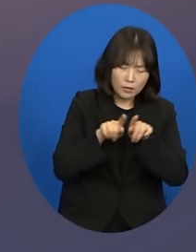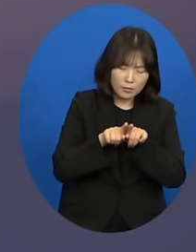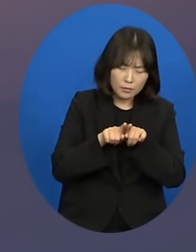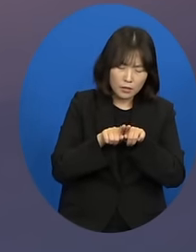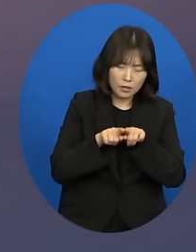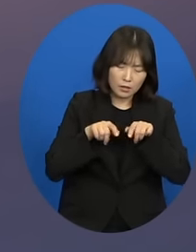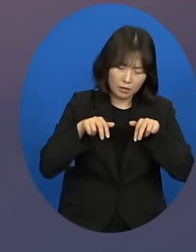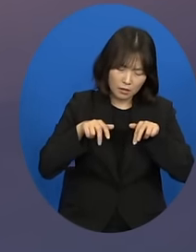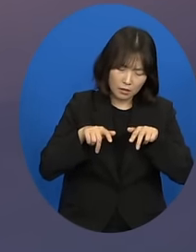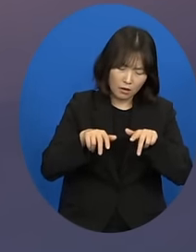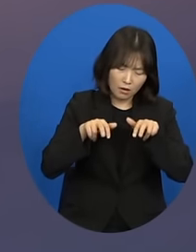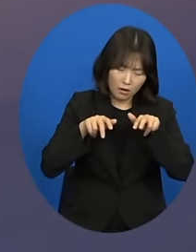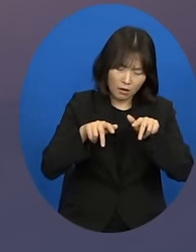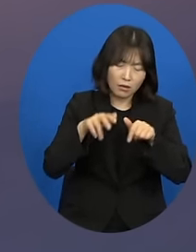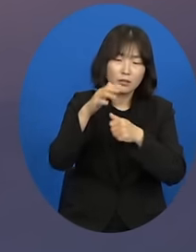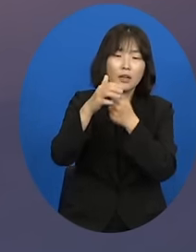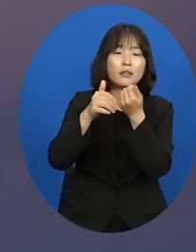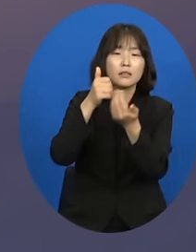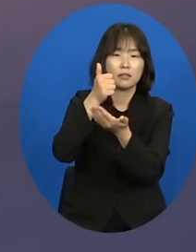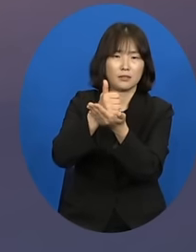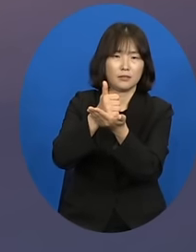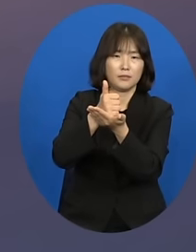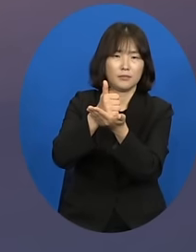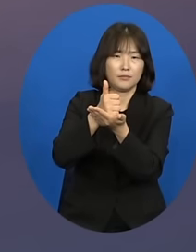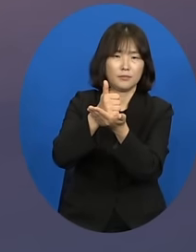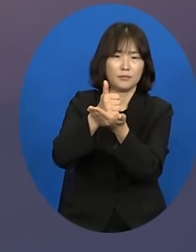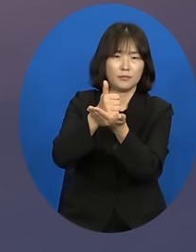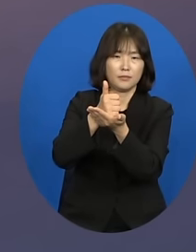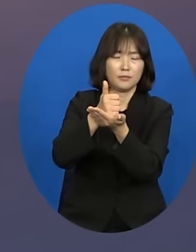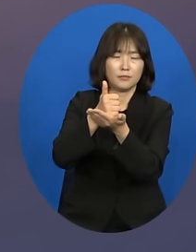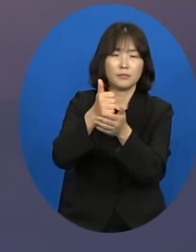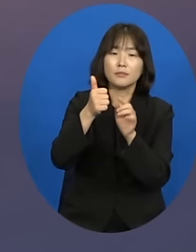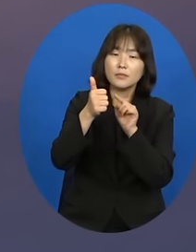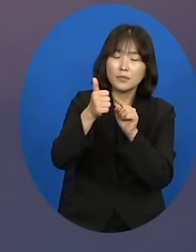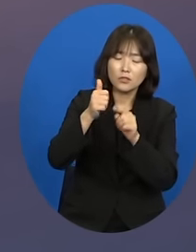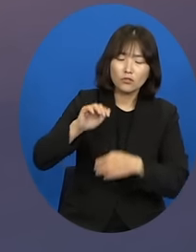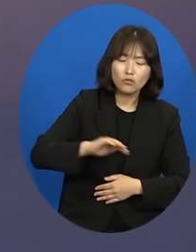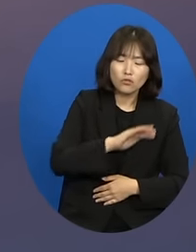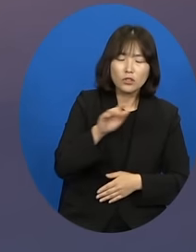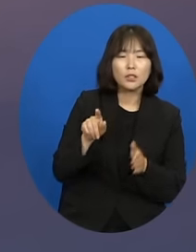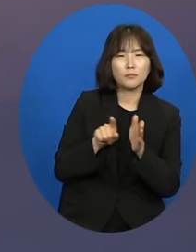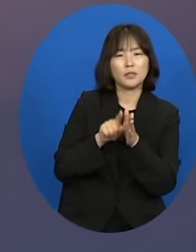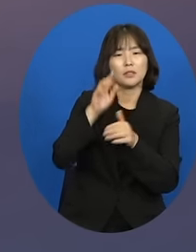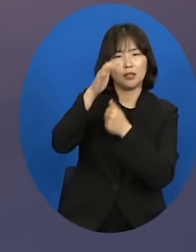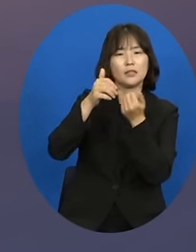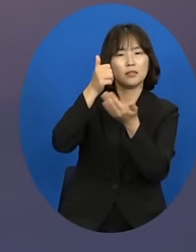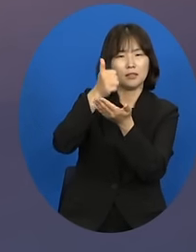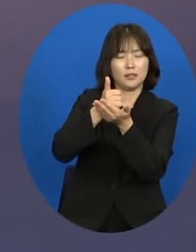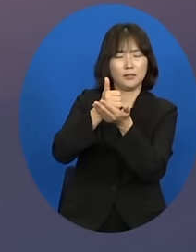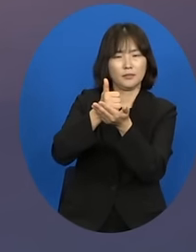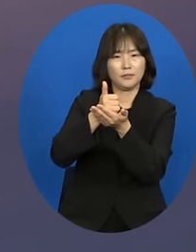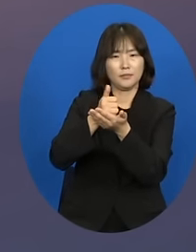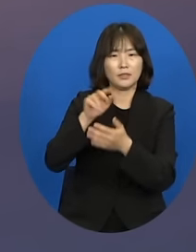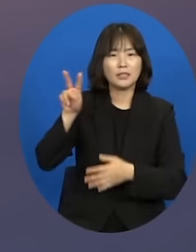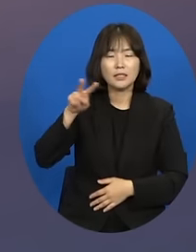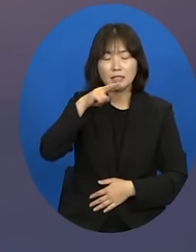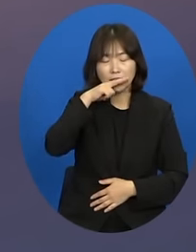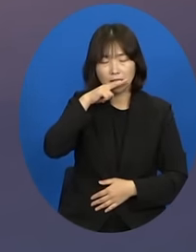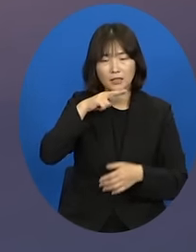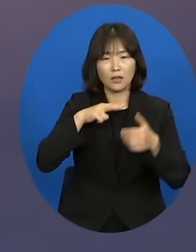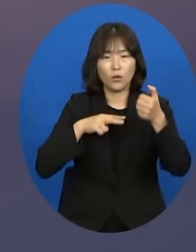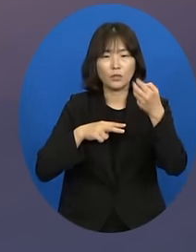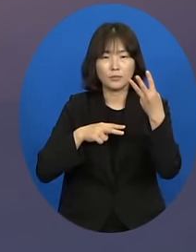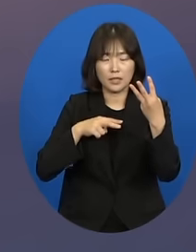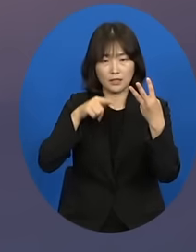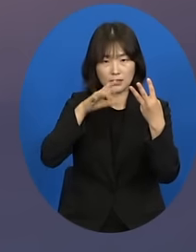하나님, 이것이 우리가 믿는 하나님입니다. 오늘 이사야 53장 말씀을 보시면